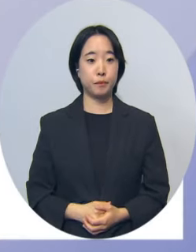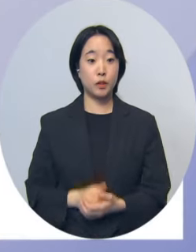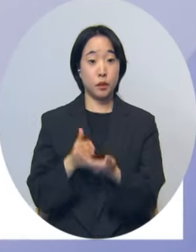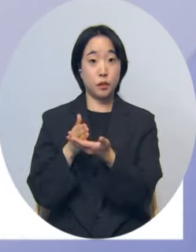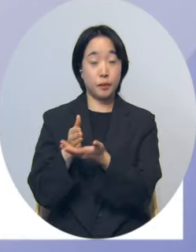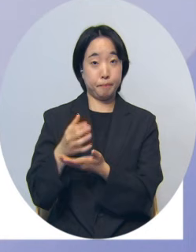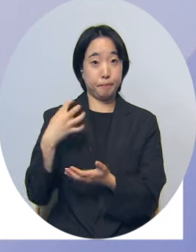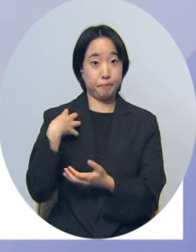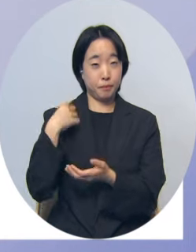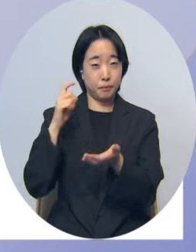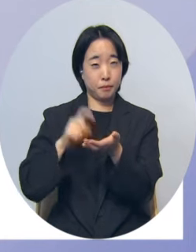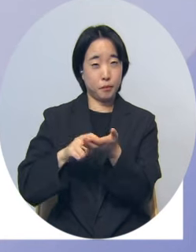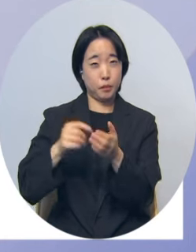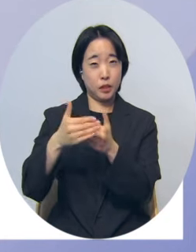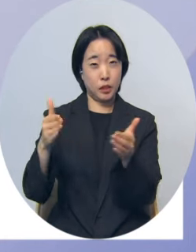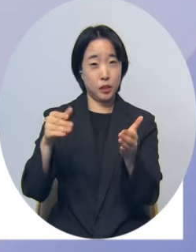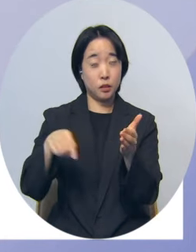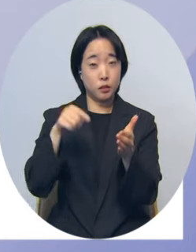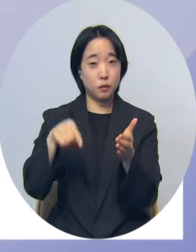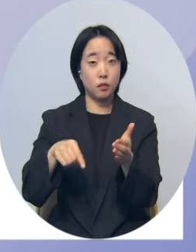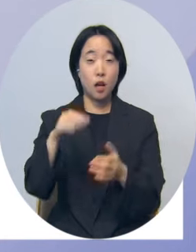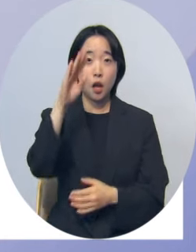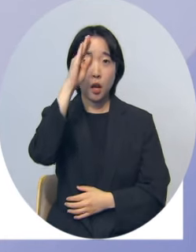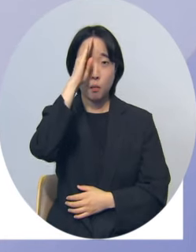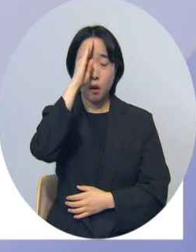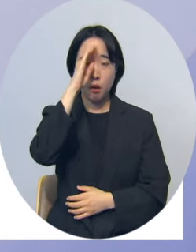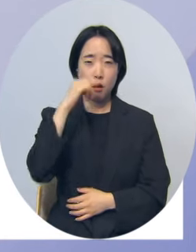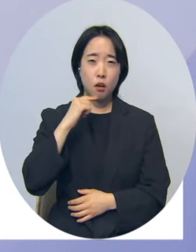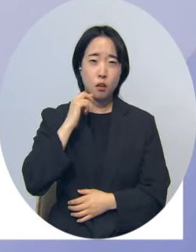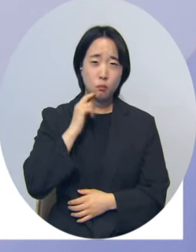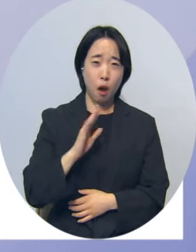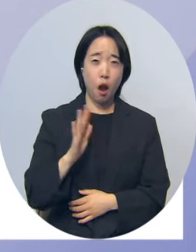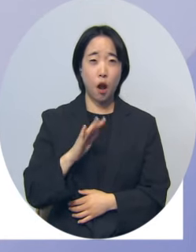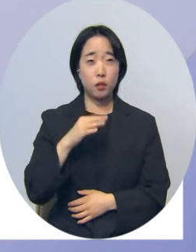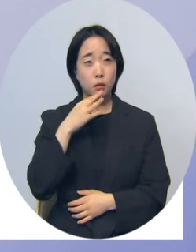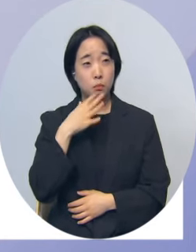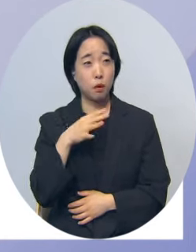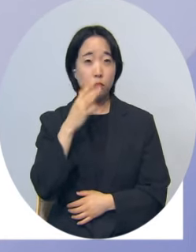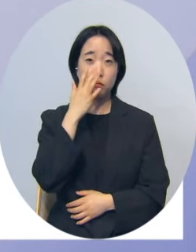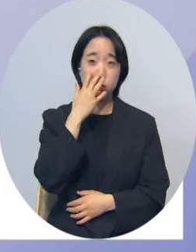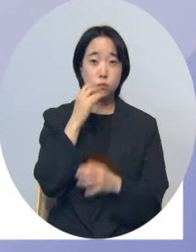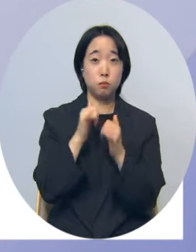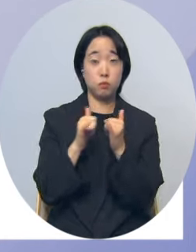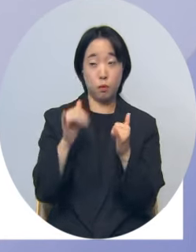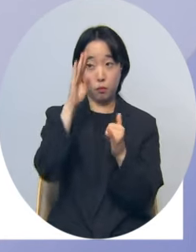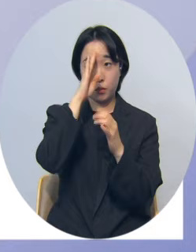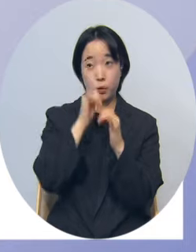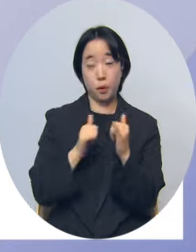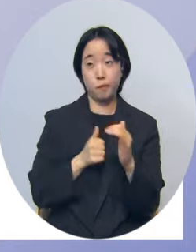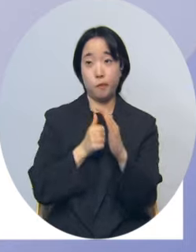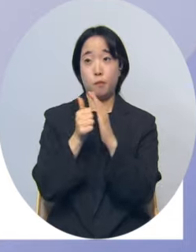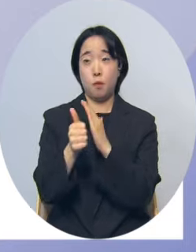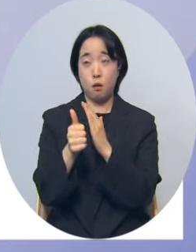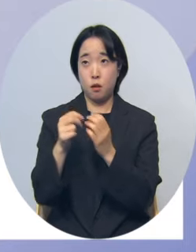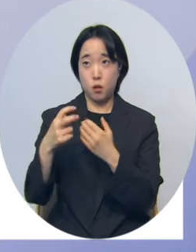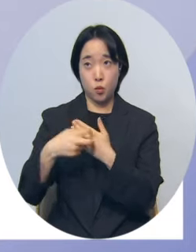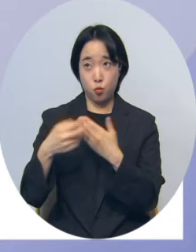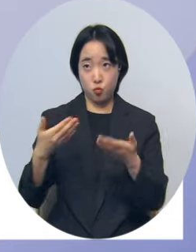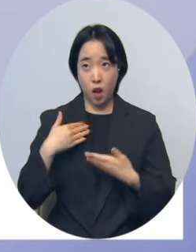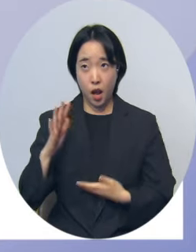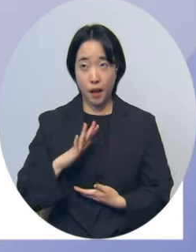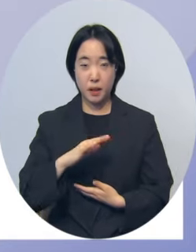응급실에서는 K-TATS 3 내지 5에 해당하는 중등증 이하 환자를 진료하지